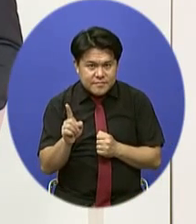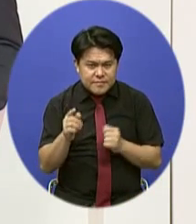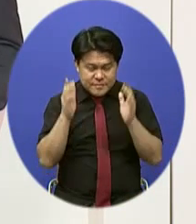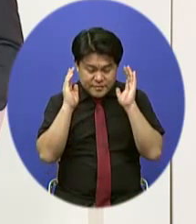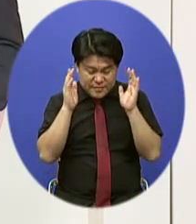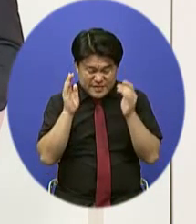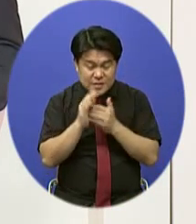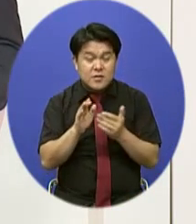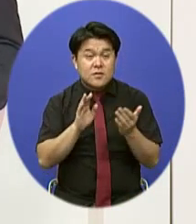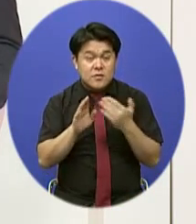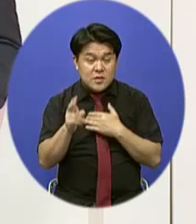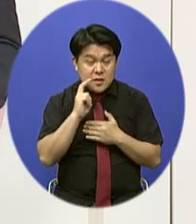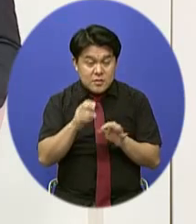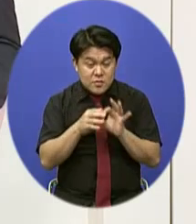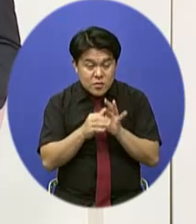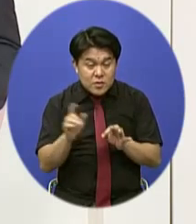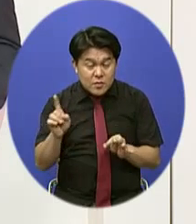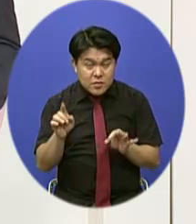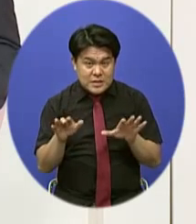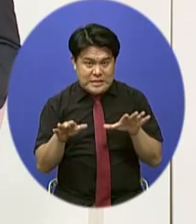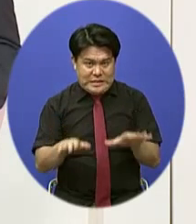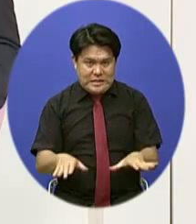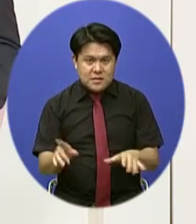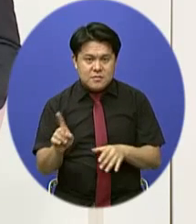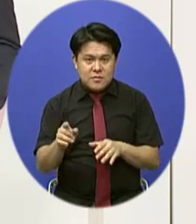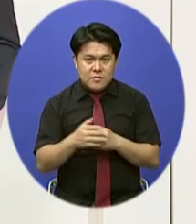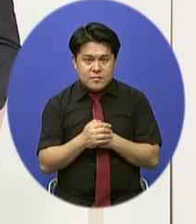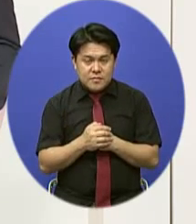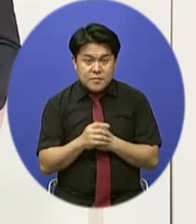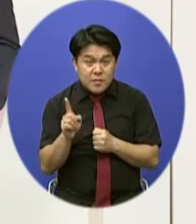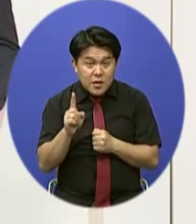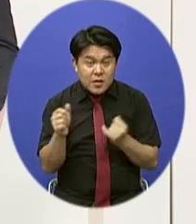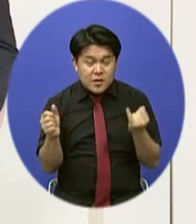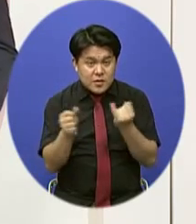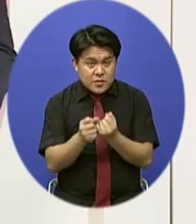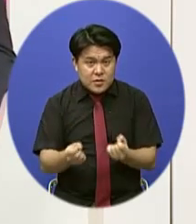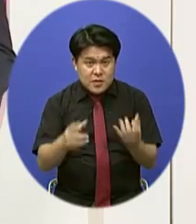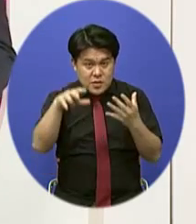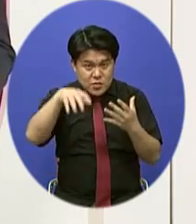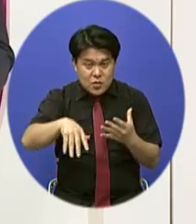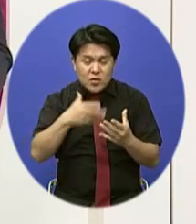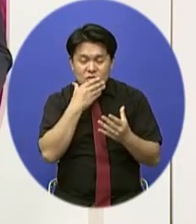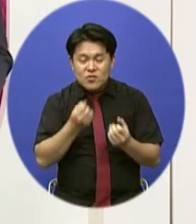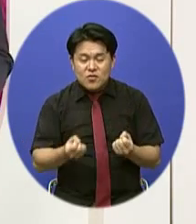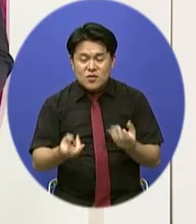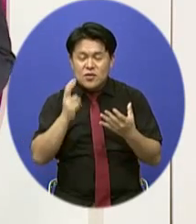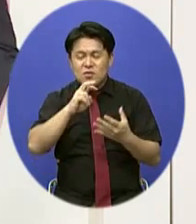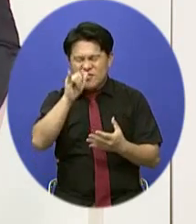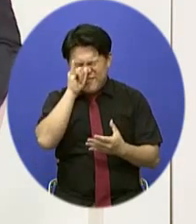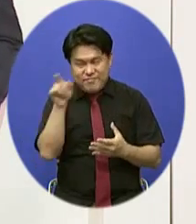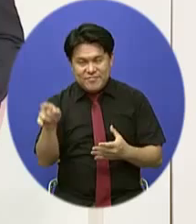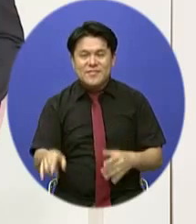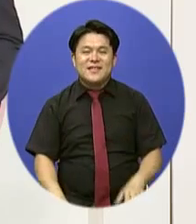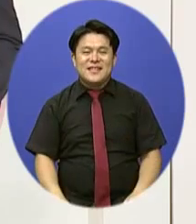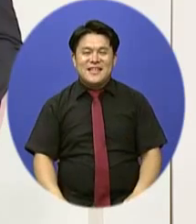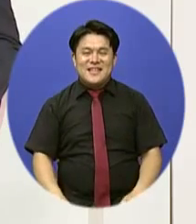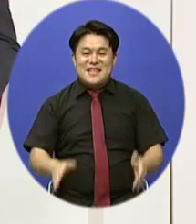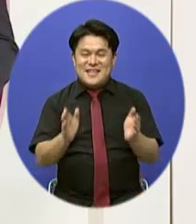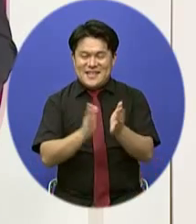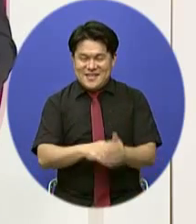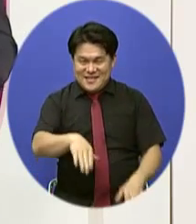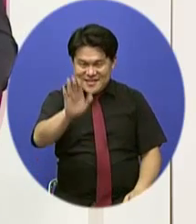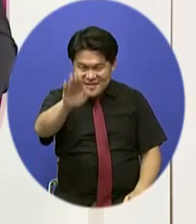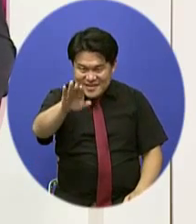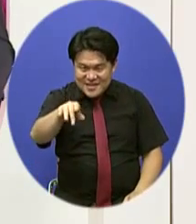공부를 해가지고 음악으로 네. 어. 지금 예식장에서 축가밖에 안 불러요. 아, 그래도 어머니 네. 양은아